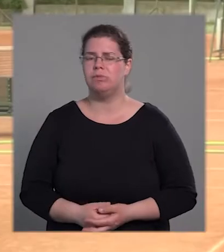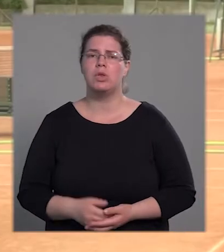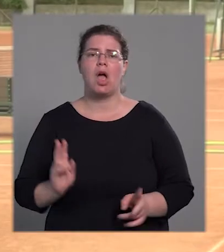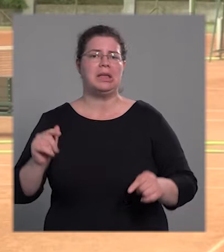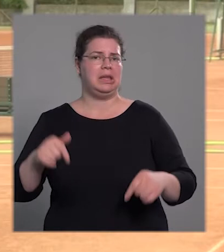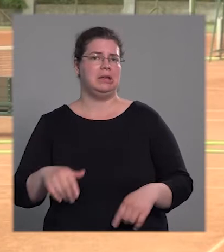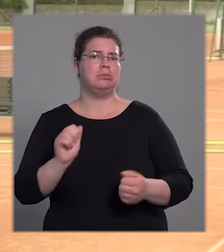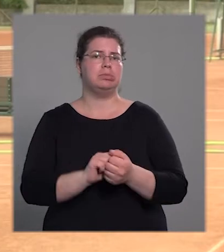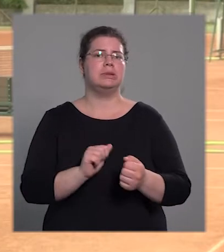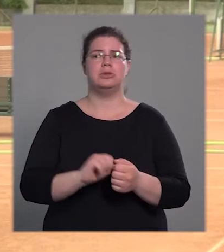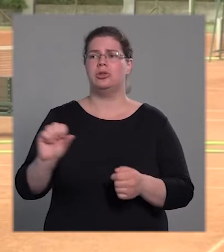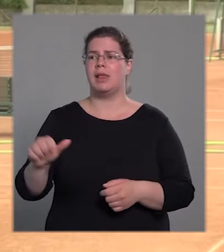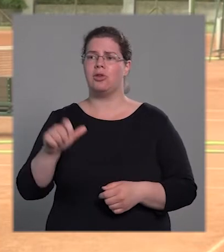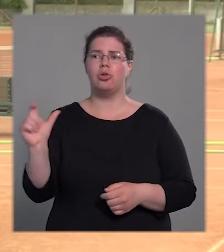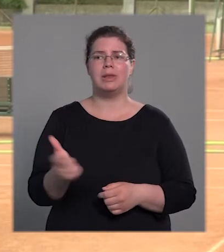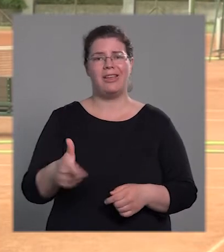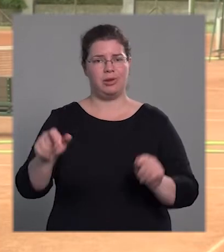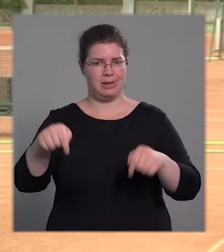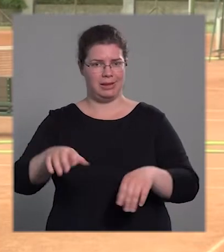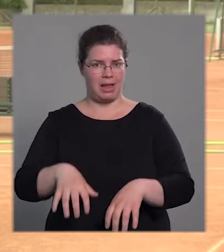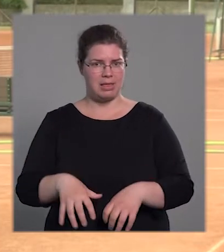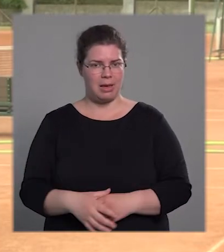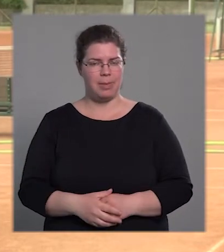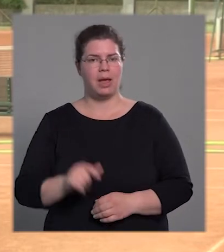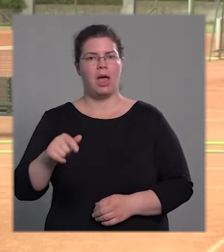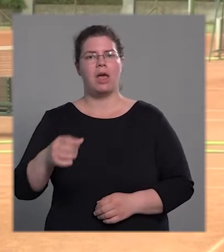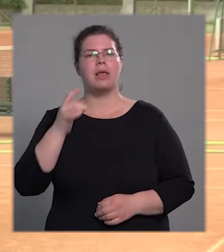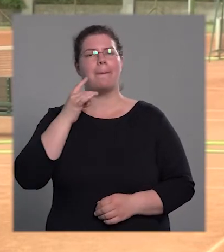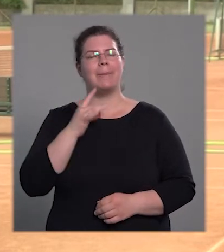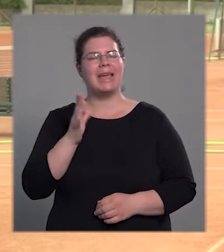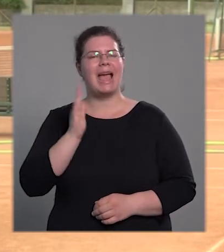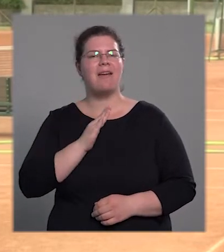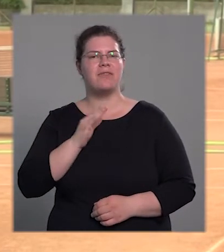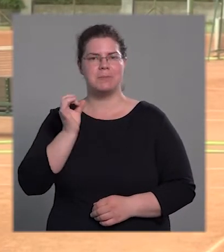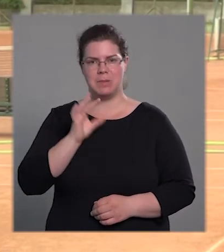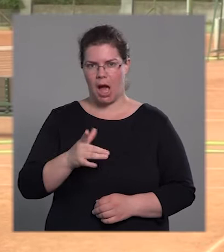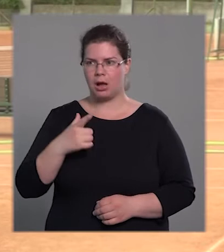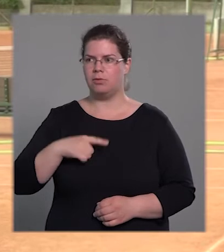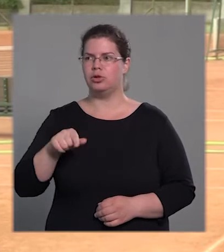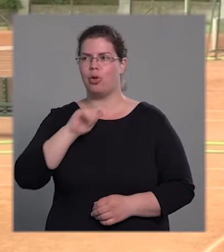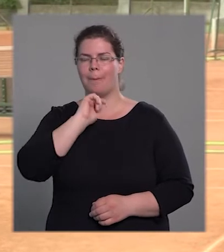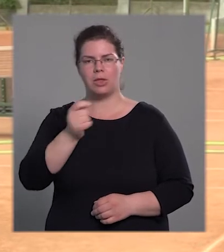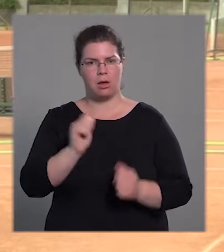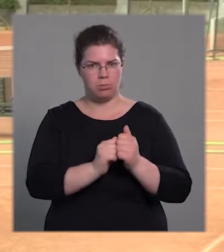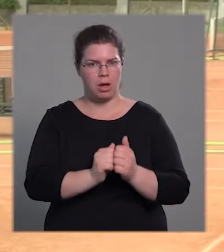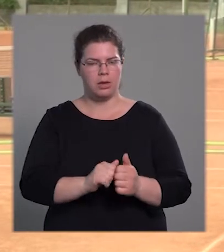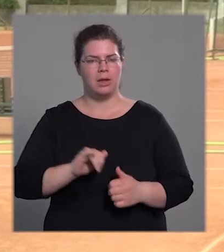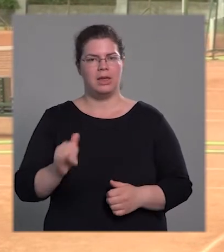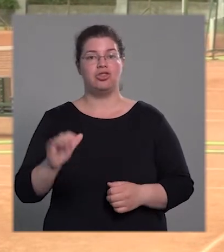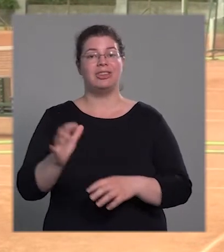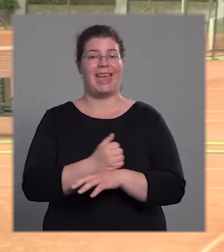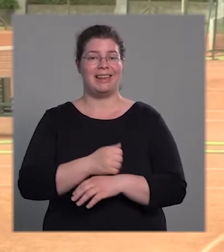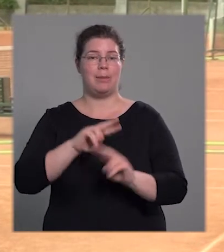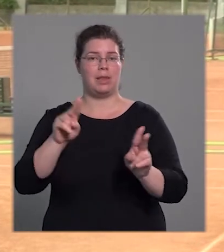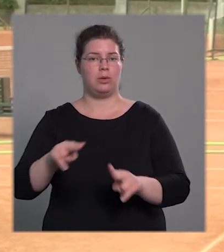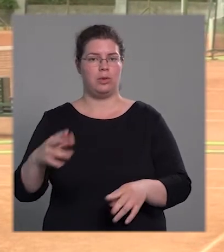hogy az első ütését itt tette meg a magyarok között, a Békefi Bianca volt, aki magyar bajnok volt, illetve nyert nemzetközi versenyt